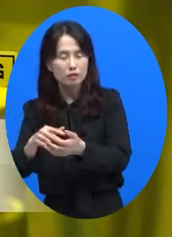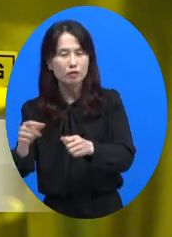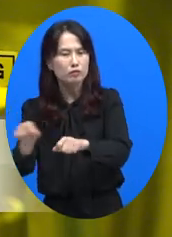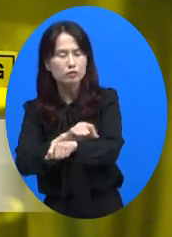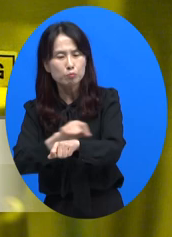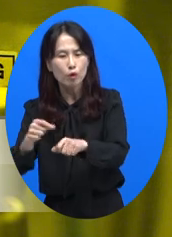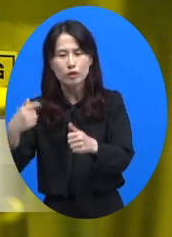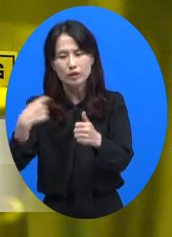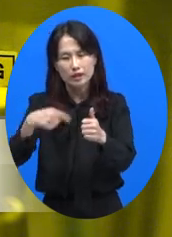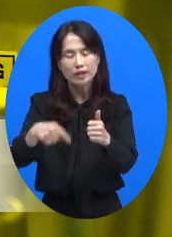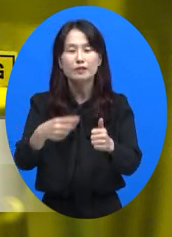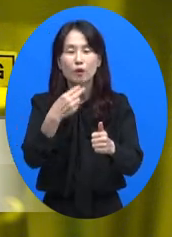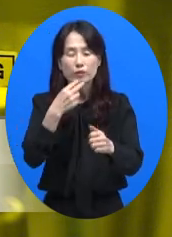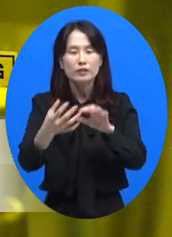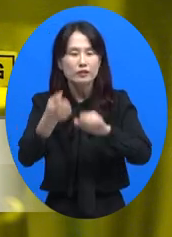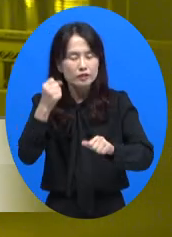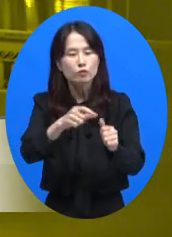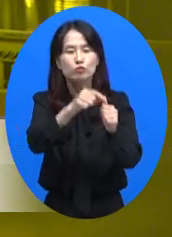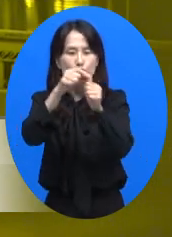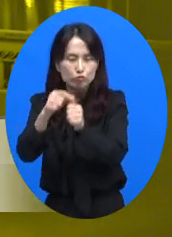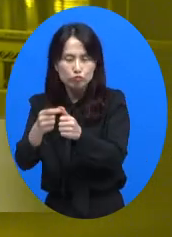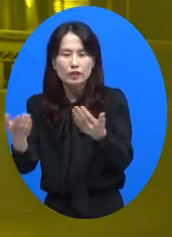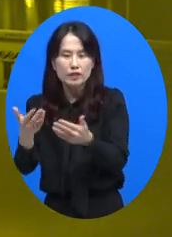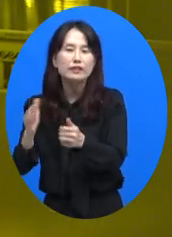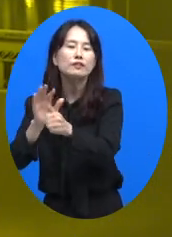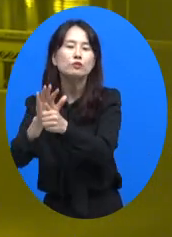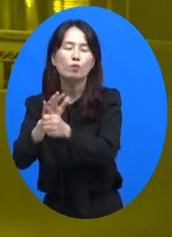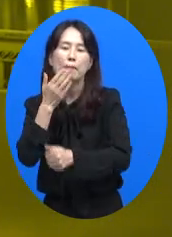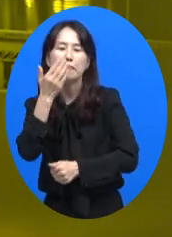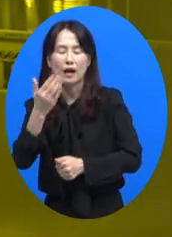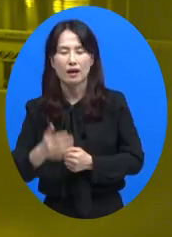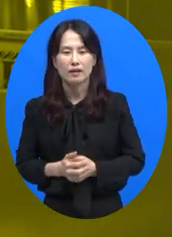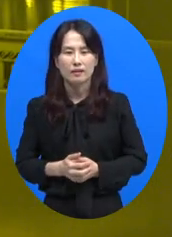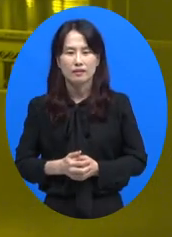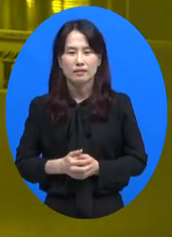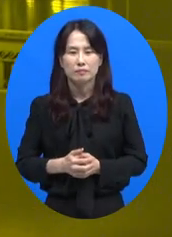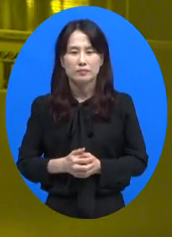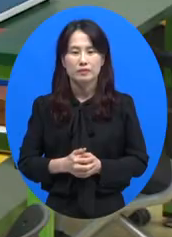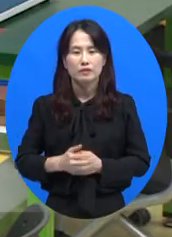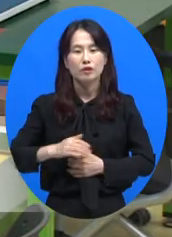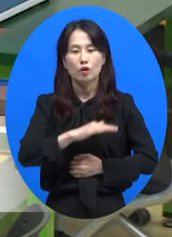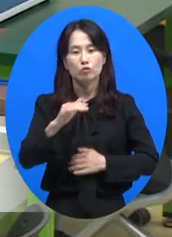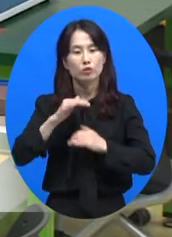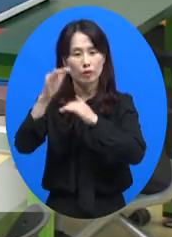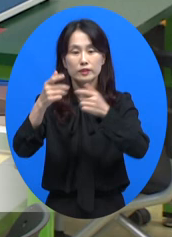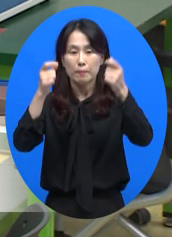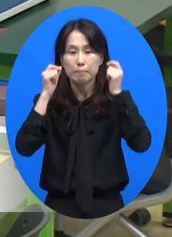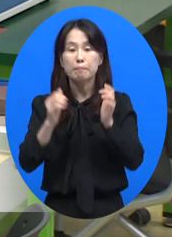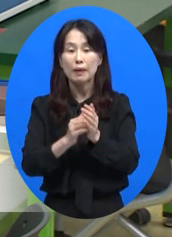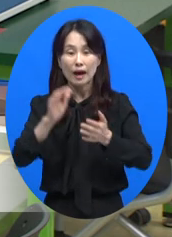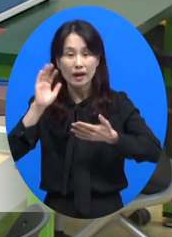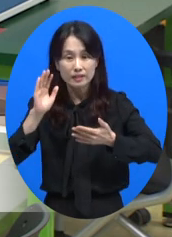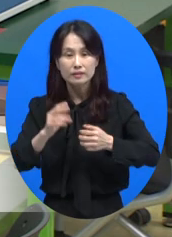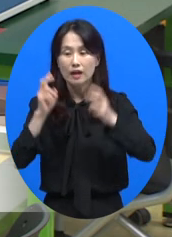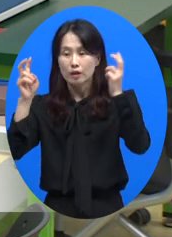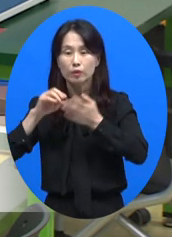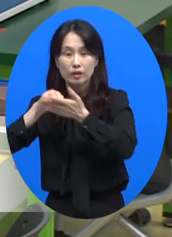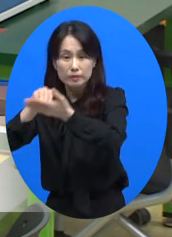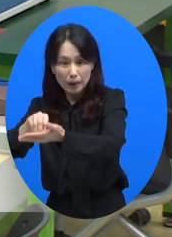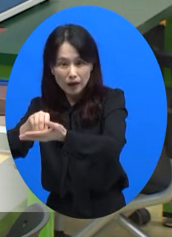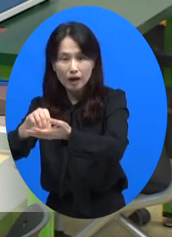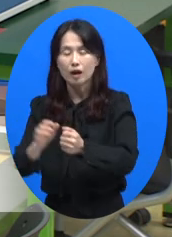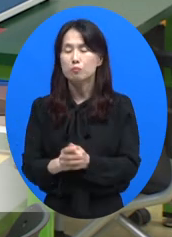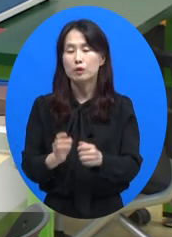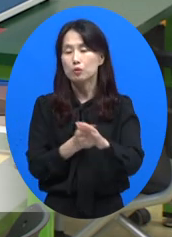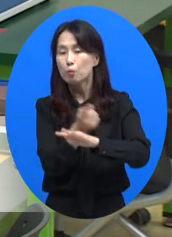교육을 진행하지 않고 바로 현업에 투입할 수 있어 큰 호응을 얻고 있습니다. 저희 과정을 수료한 학생들은 기업체에 가서